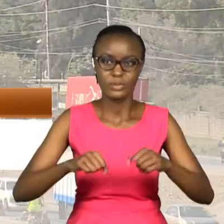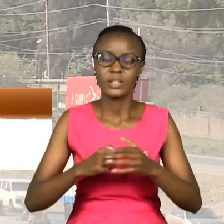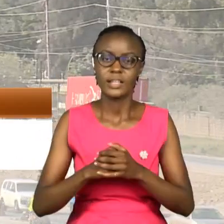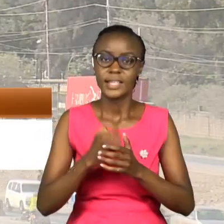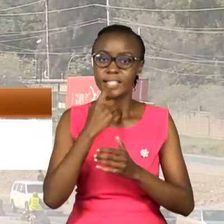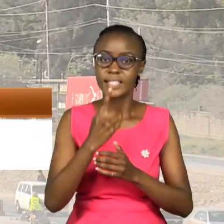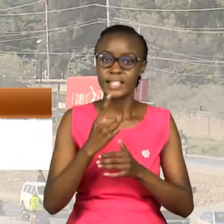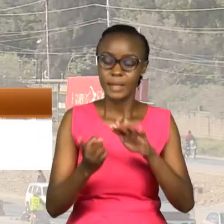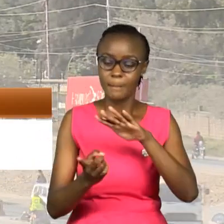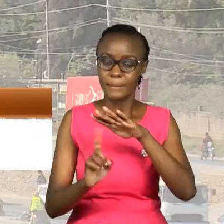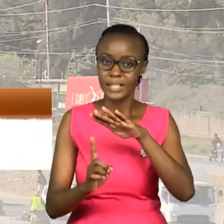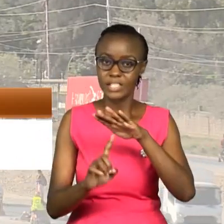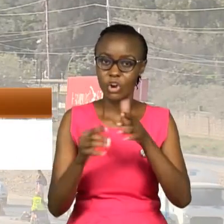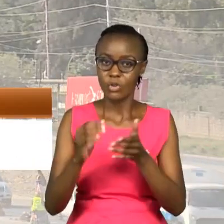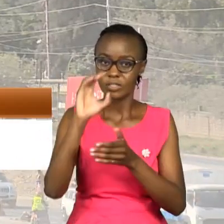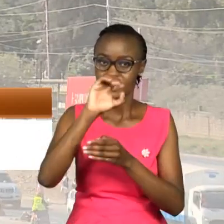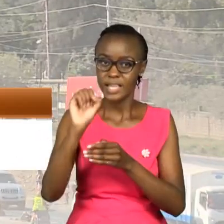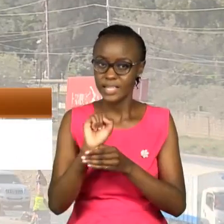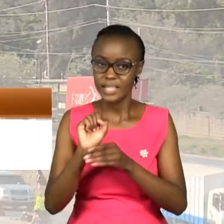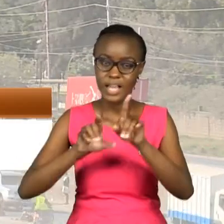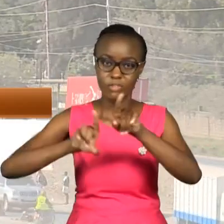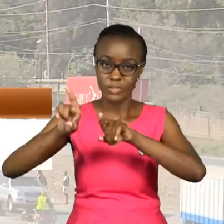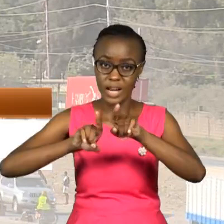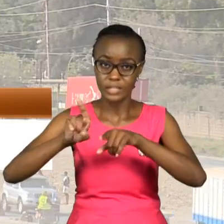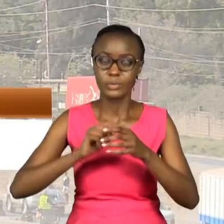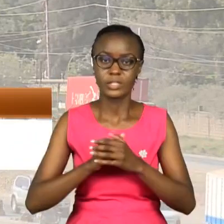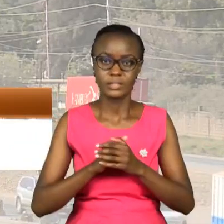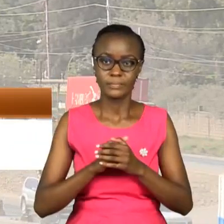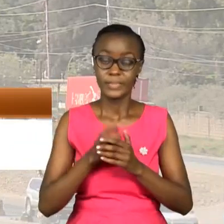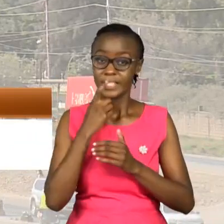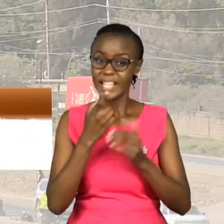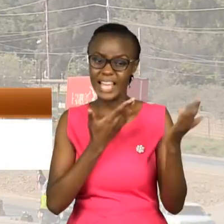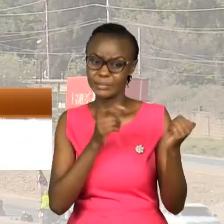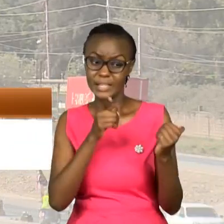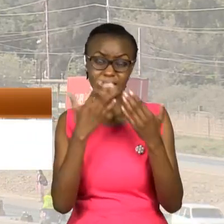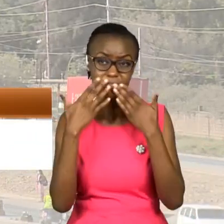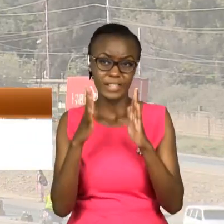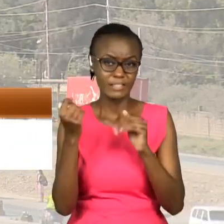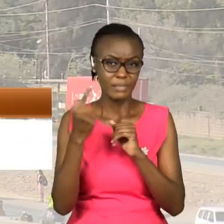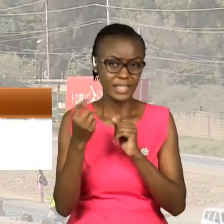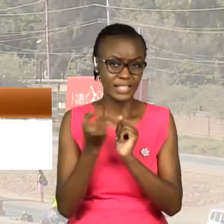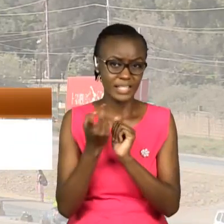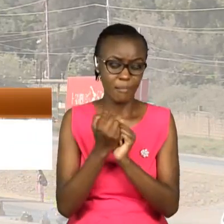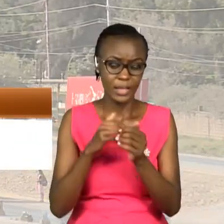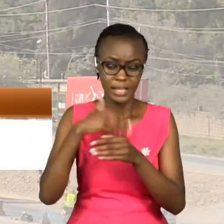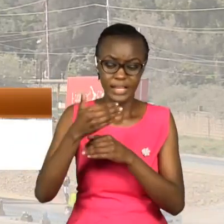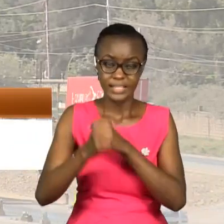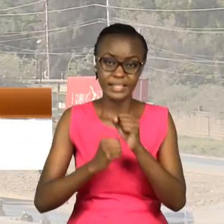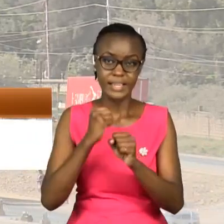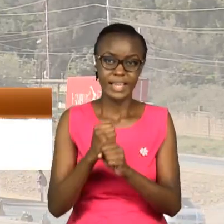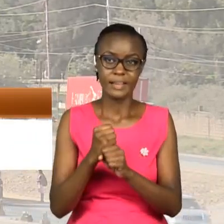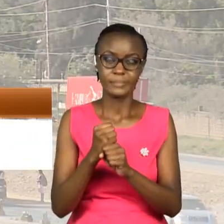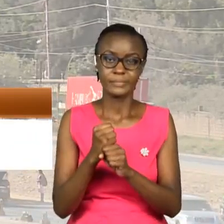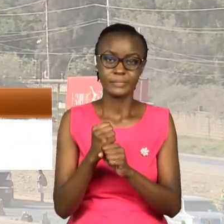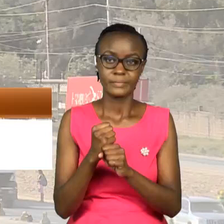waziri wa usafiri ambaye ni James Masharia. Natarajia ujenzi huu kukamilika ifikapo mwezi Desemba mwaka ujao, na bila shaka kufikia